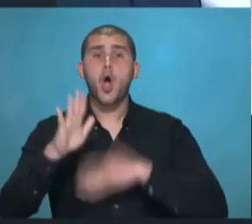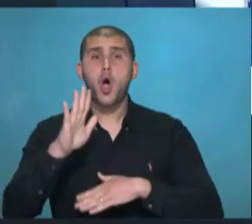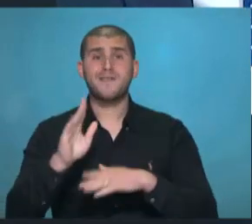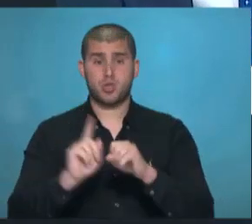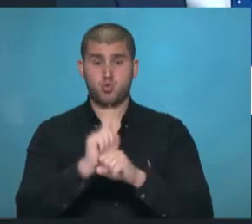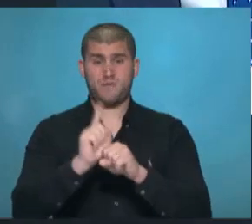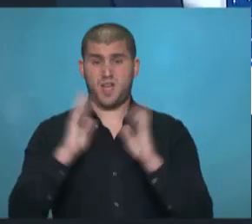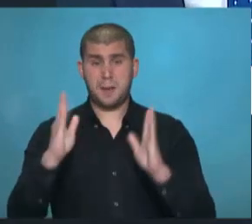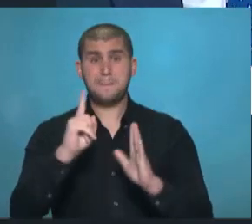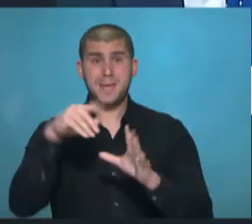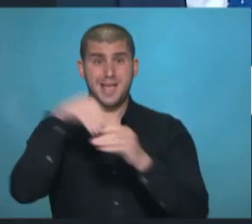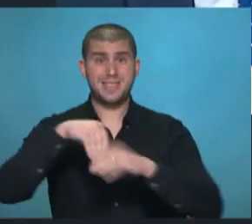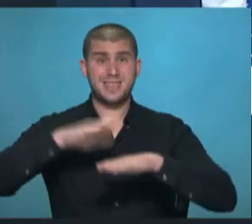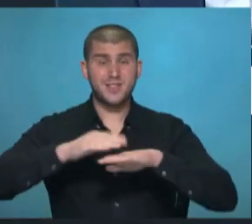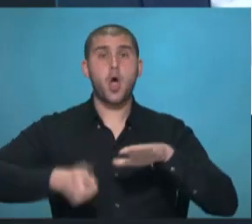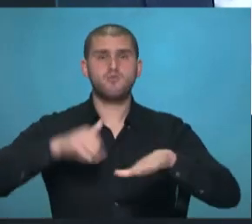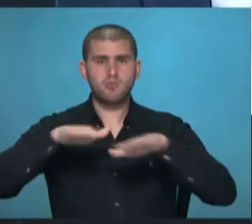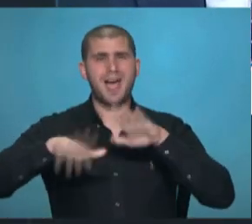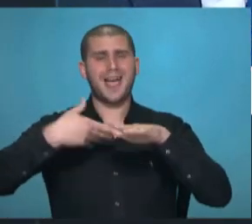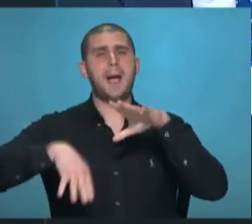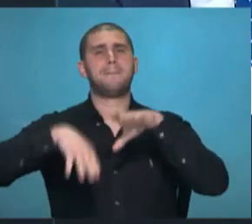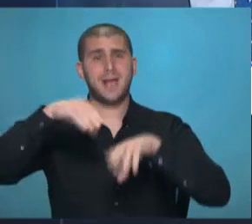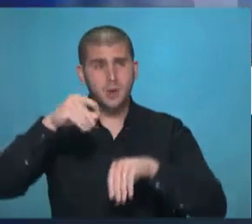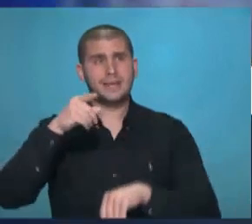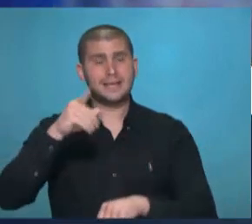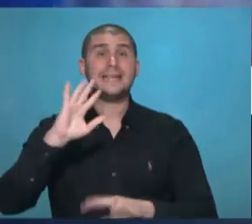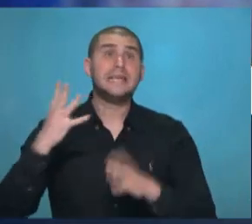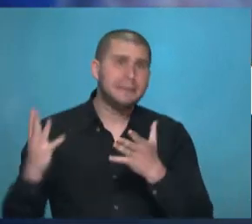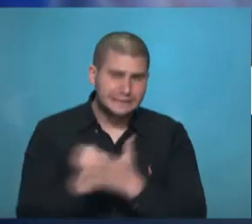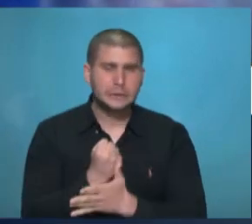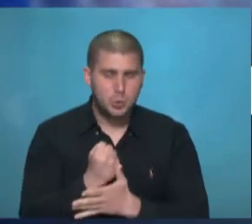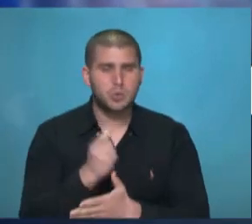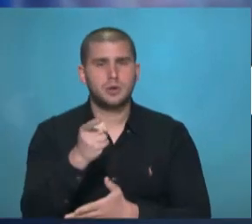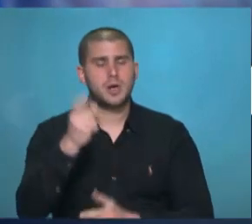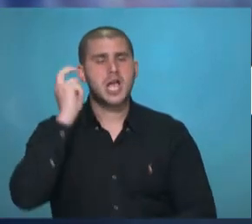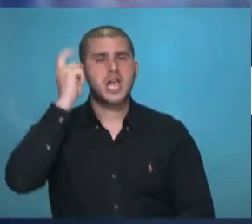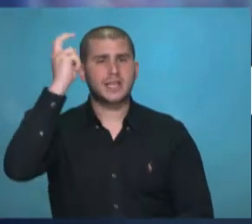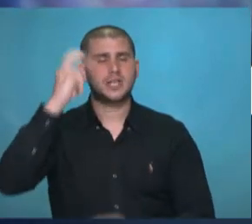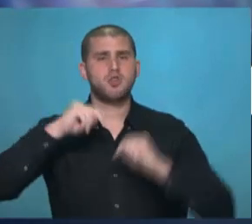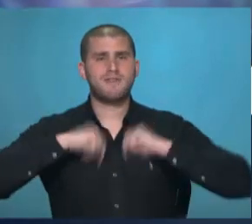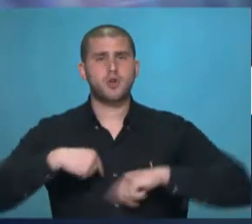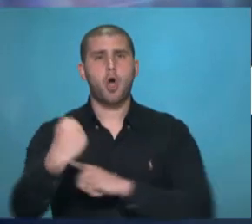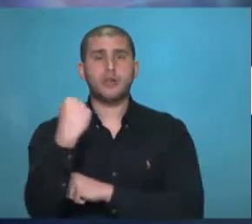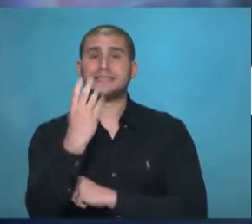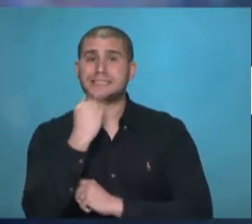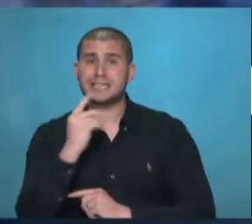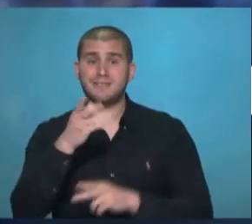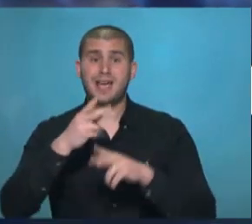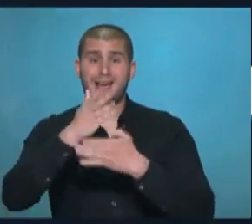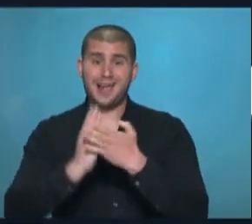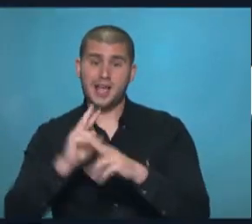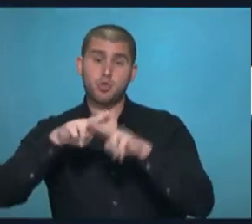מי שיכהן בתפקיד של ראש הממשלה אחרי הבחירות, אם יזכו כמובן, זה בני גנץ, יושב ראש חוסן ישראל, ובחלק שנותר,